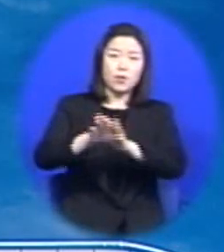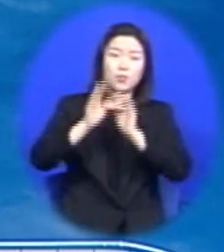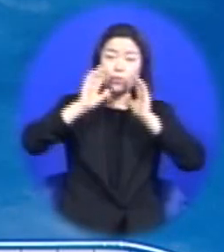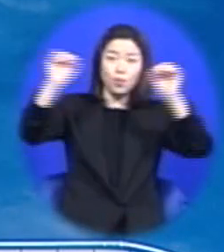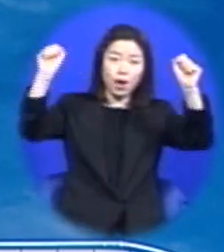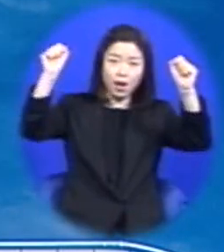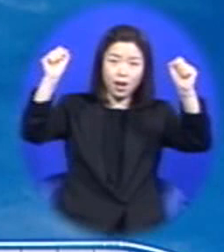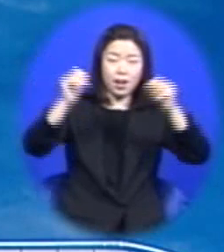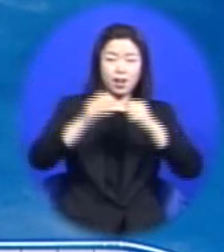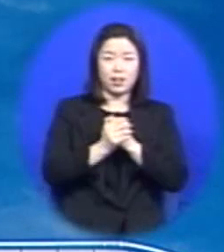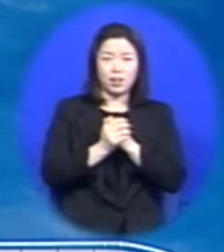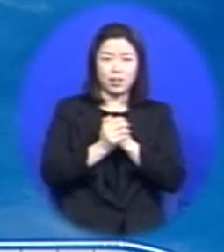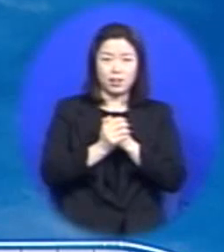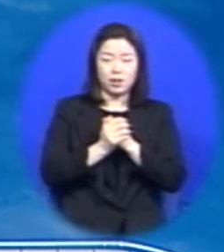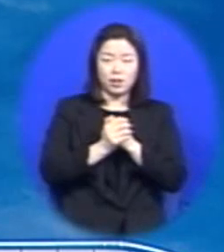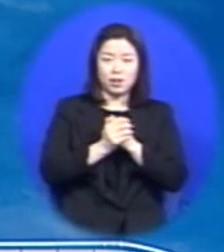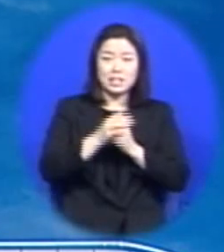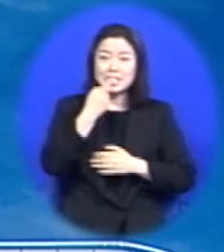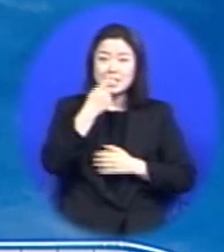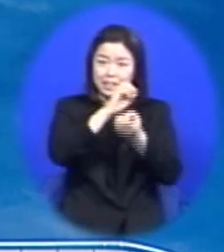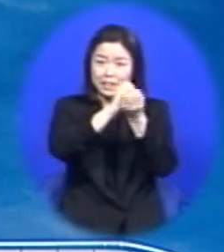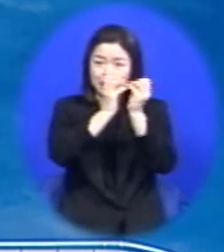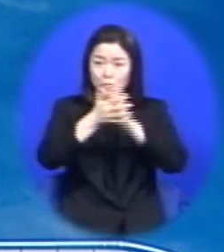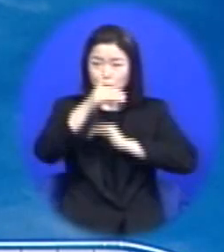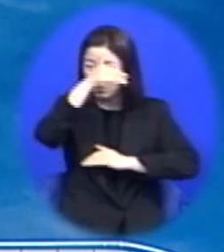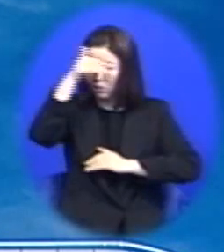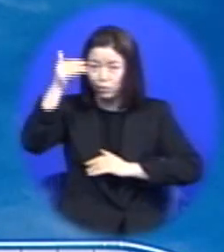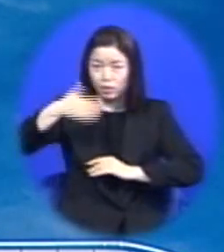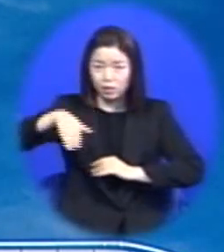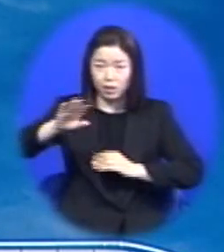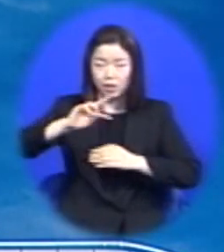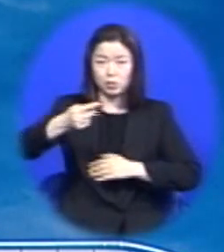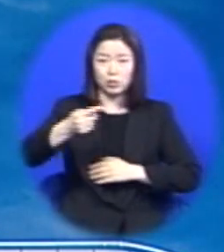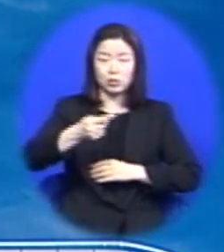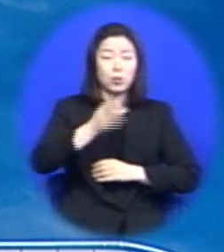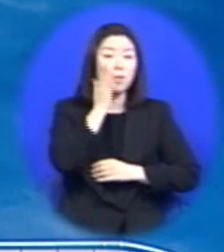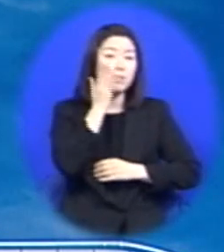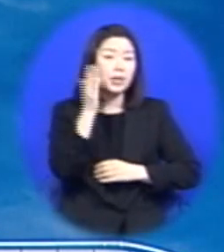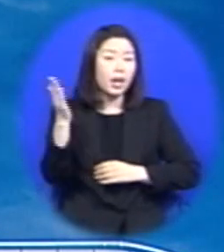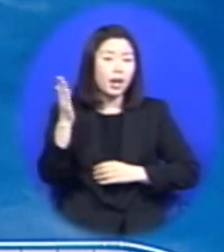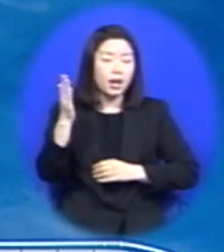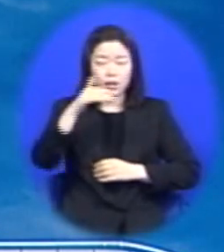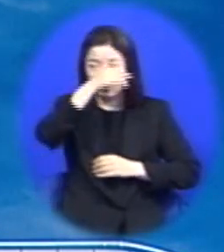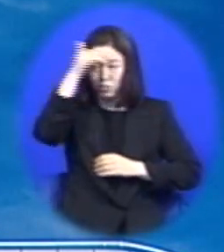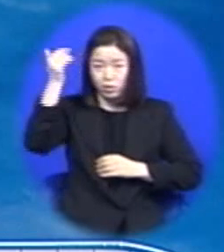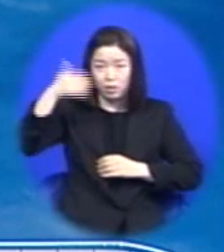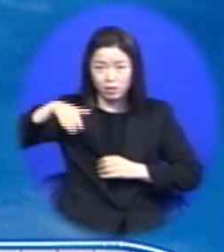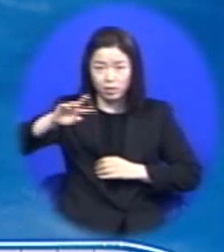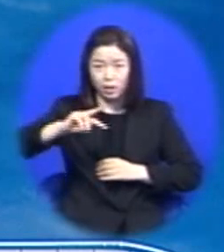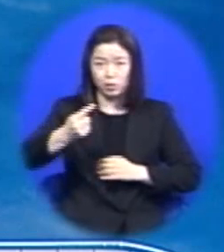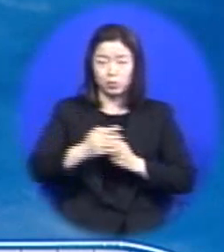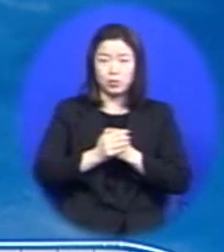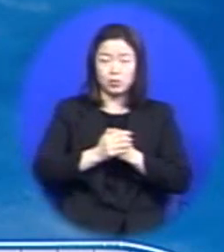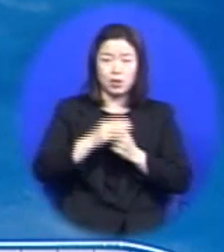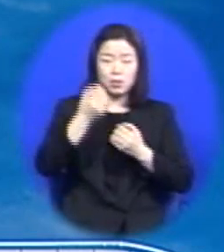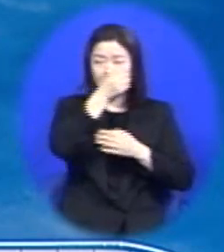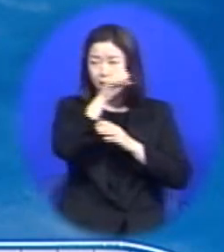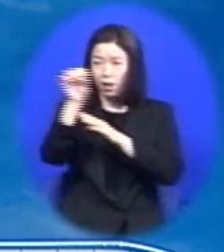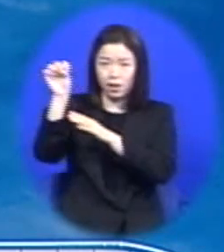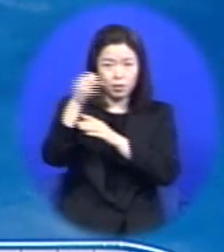올라가고 벚꽃 구경만 가도요. 단풍 구경만 가도 목이 돌아가고